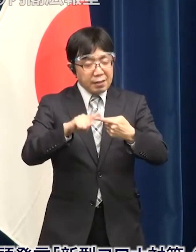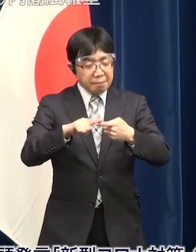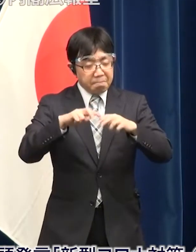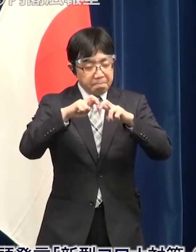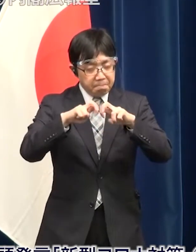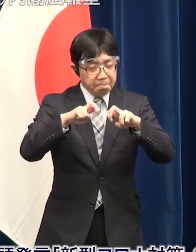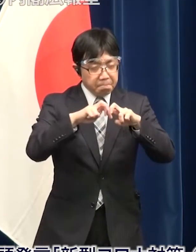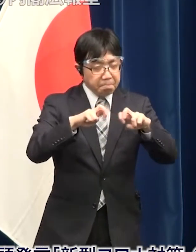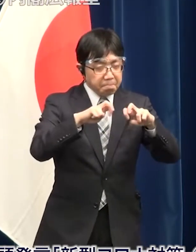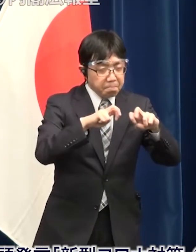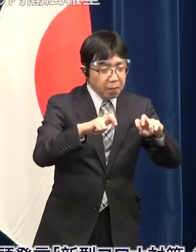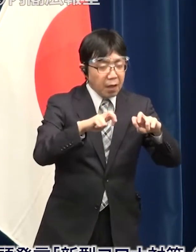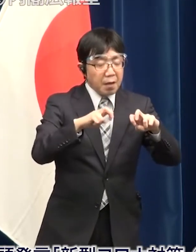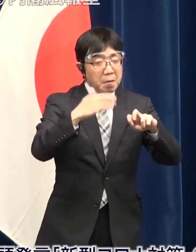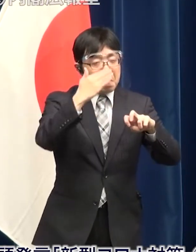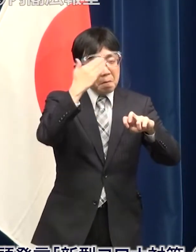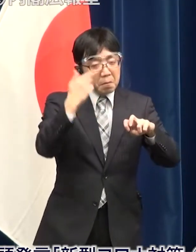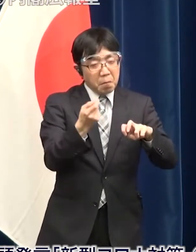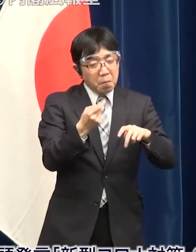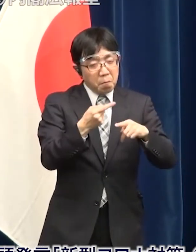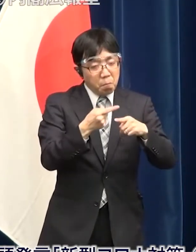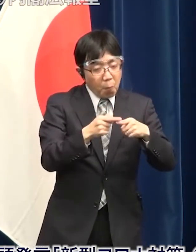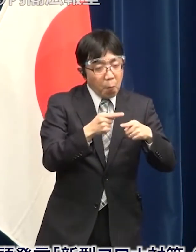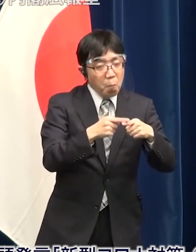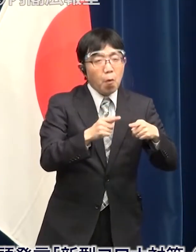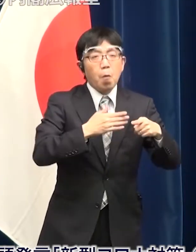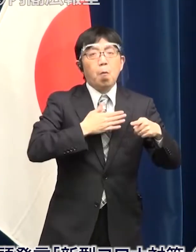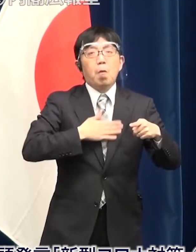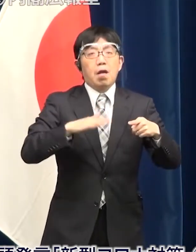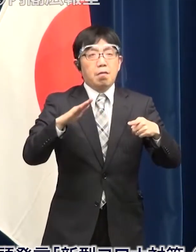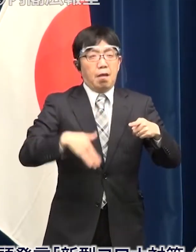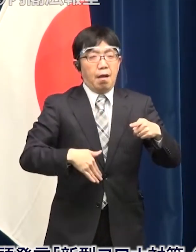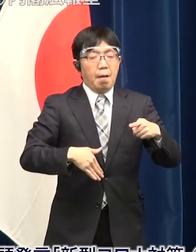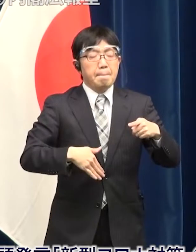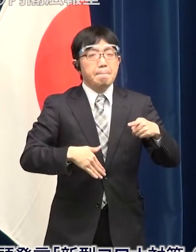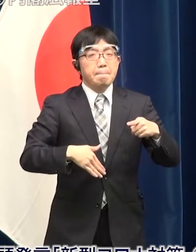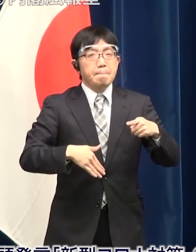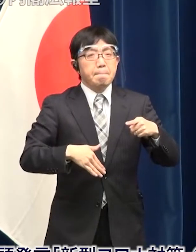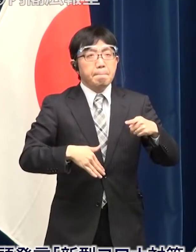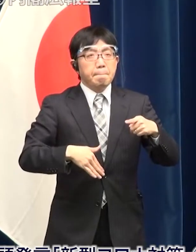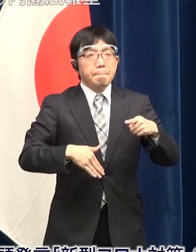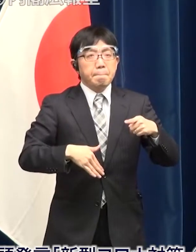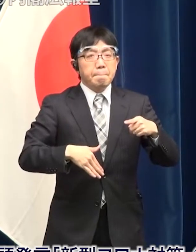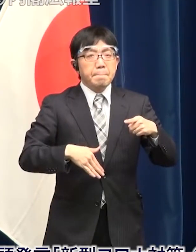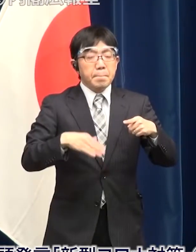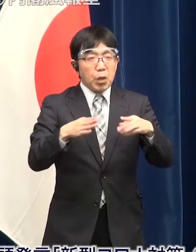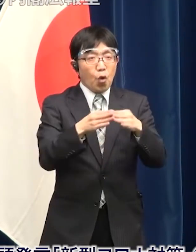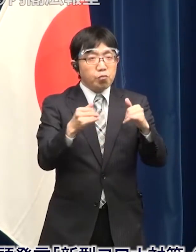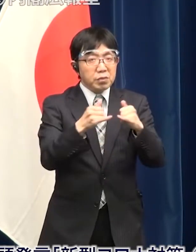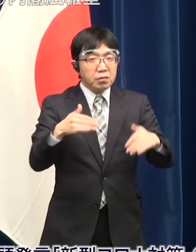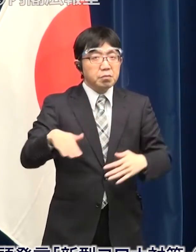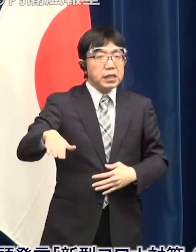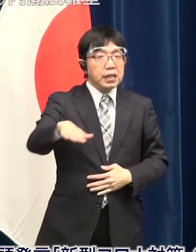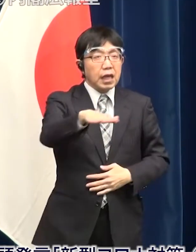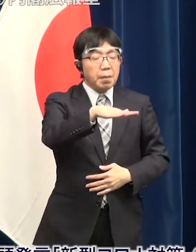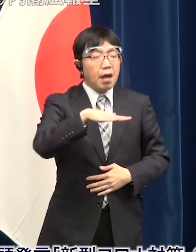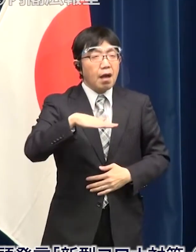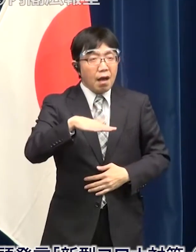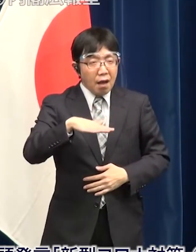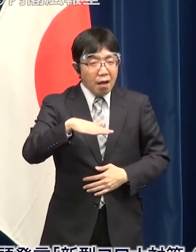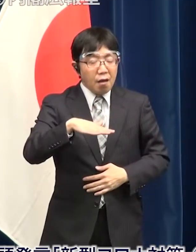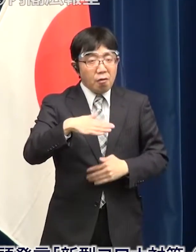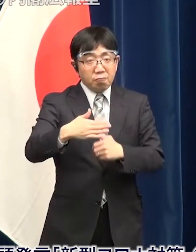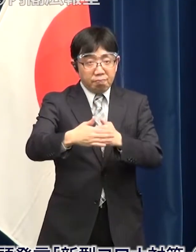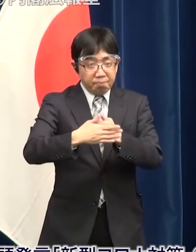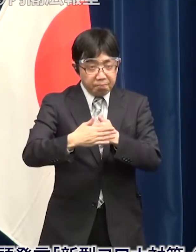明らかになってきましたまた国民の皆様のご協力により足元